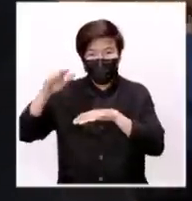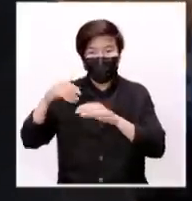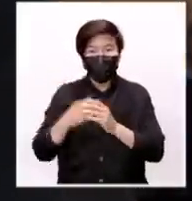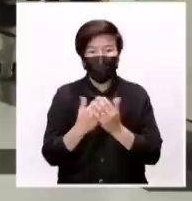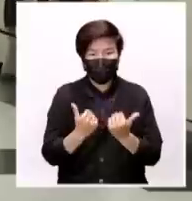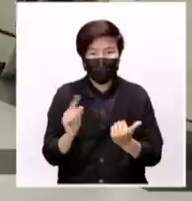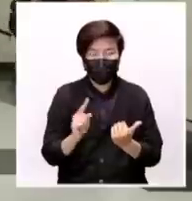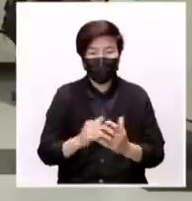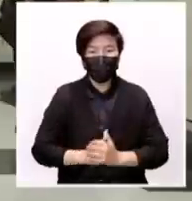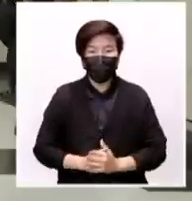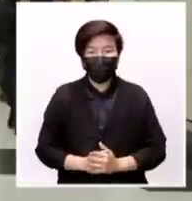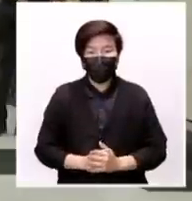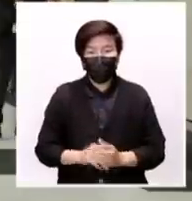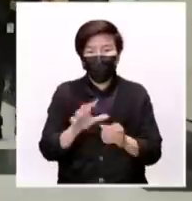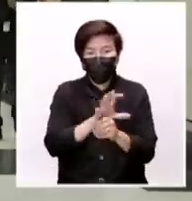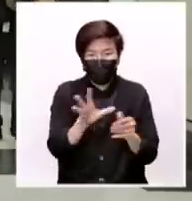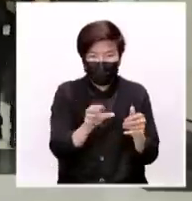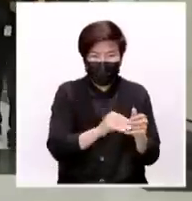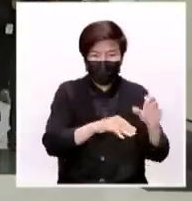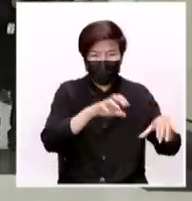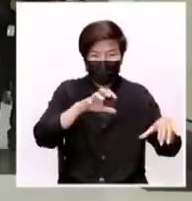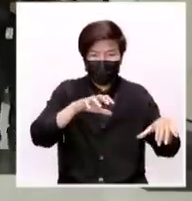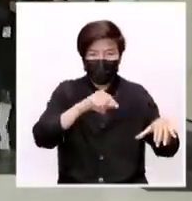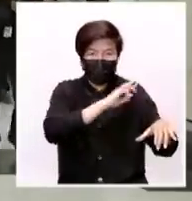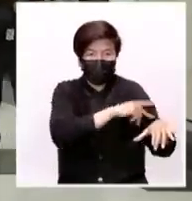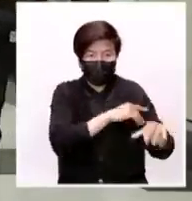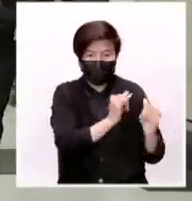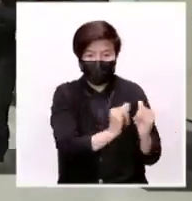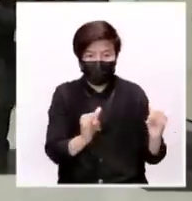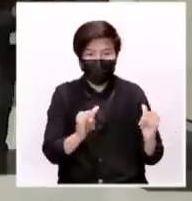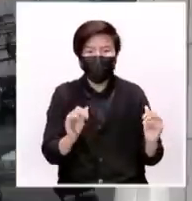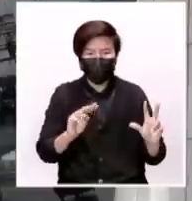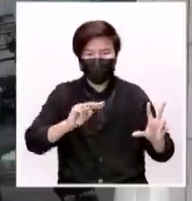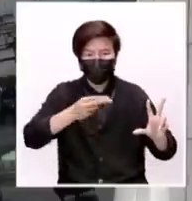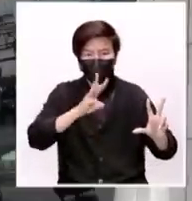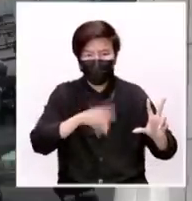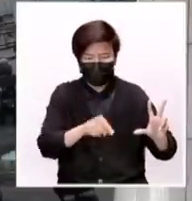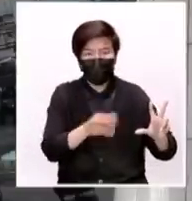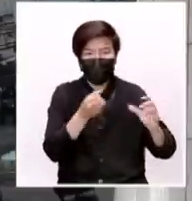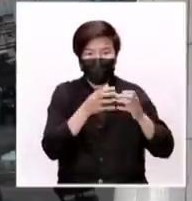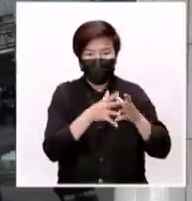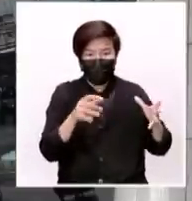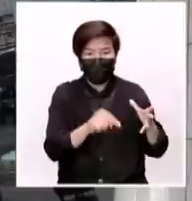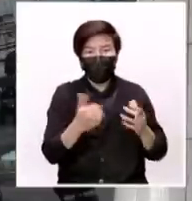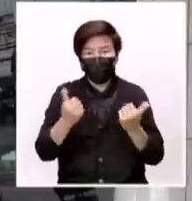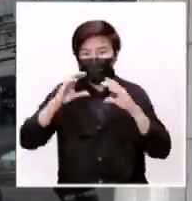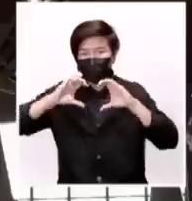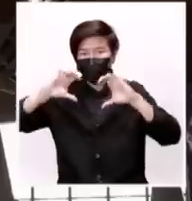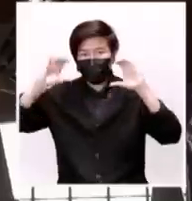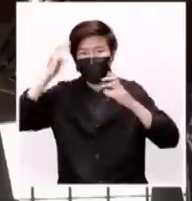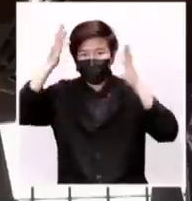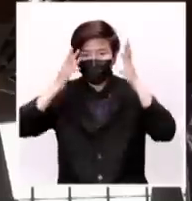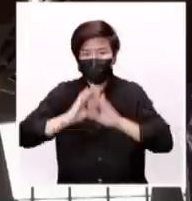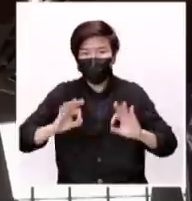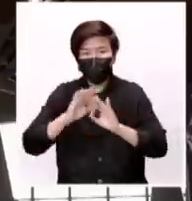ที่ตอนนี้มีผู้ป่วยรักษาอยู่ในระบบประมาณ 37,000 คนก็เลยถือว่าเป็นตัวเลขที่เยอะทำให้รัฐบาลมาเลเซียต้องประกาศใช้มาตรการคุม